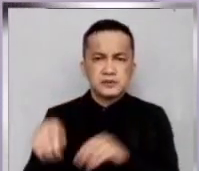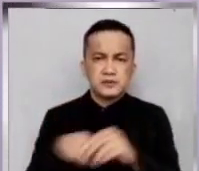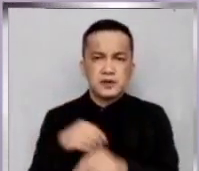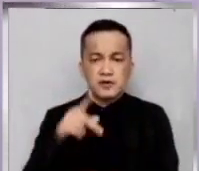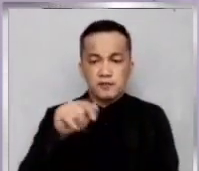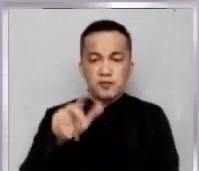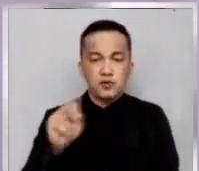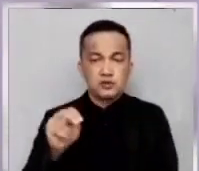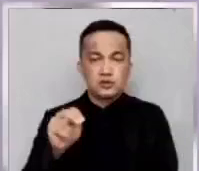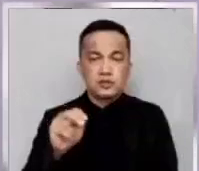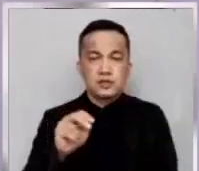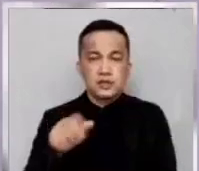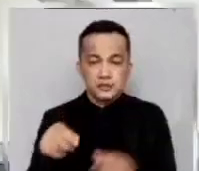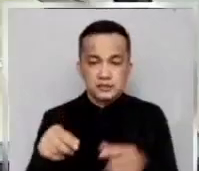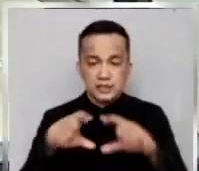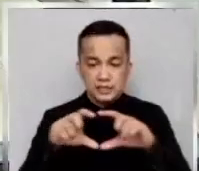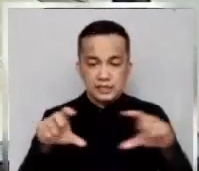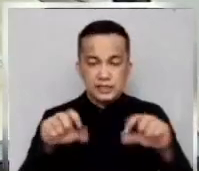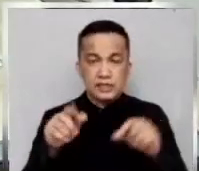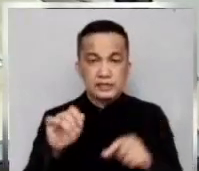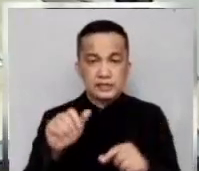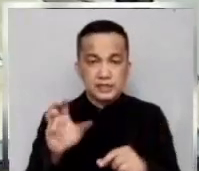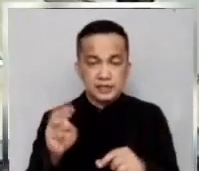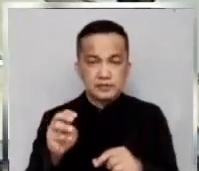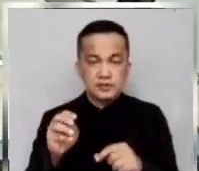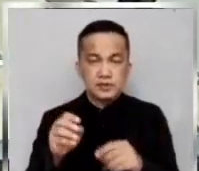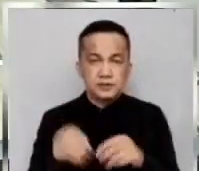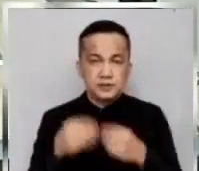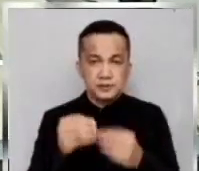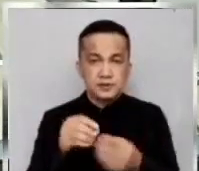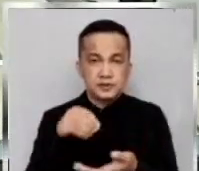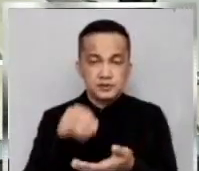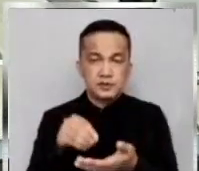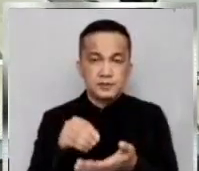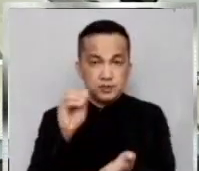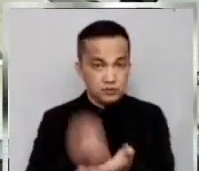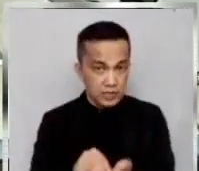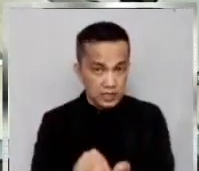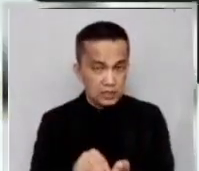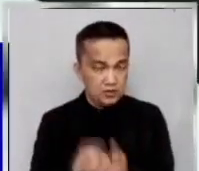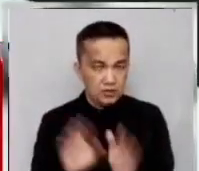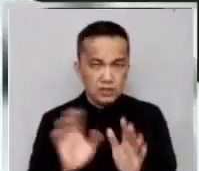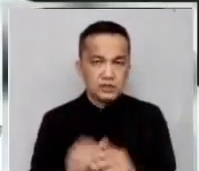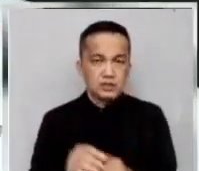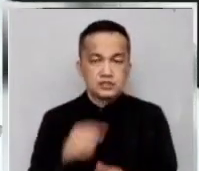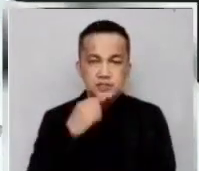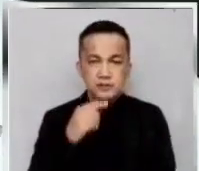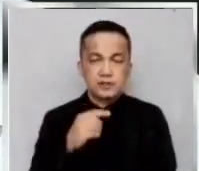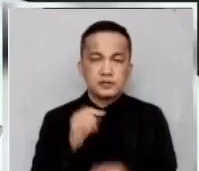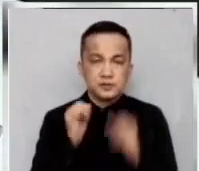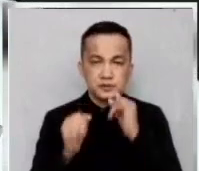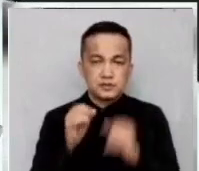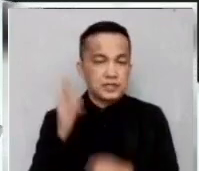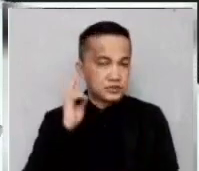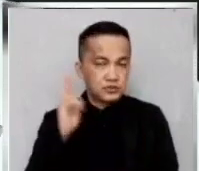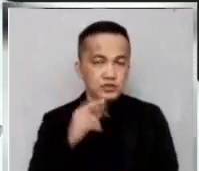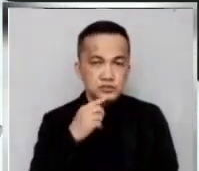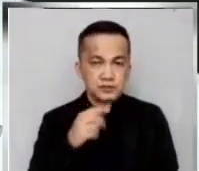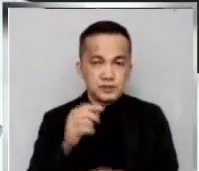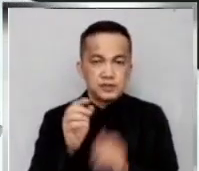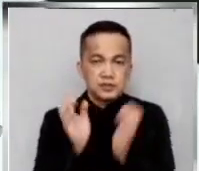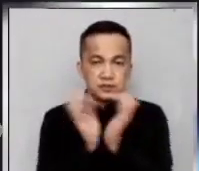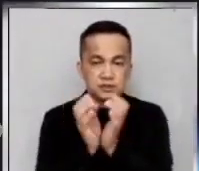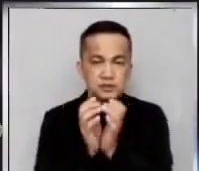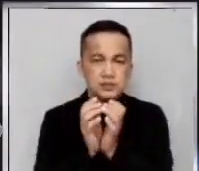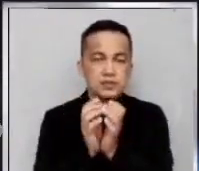ng ayuda kapag mangungutang. Sa parehan po sa Super Radyo DZBB, mariing ipinaalala ni DSWD Secretary Rex